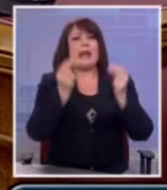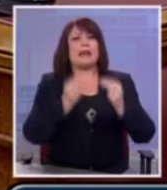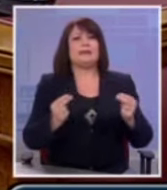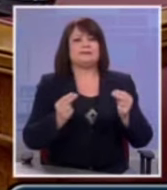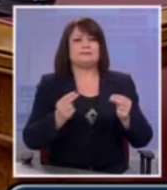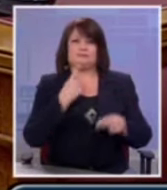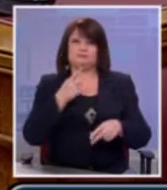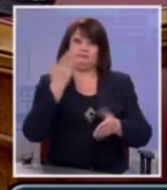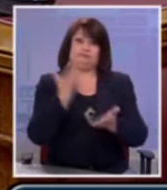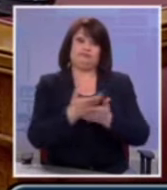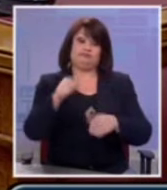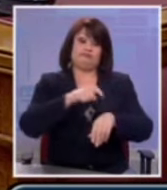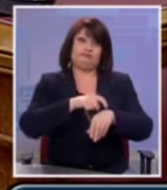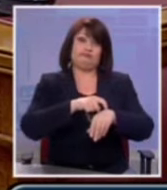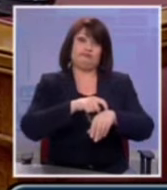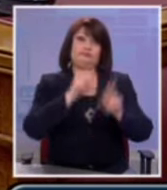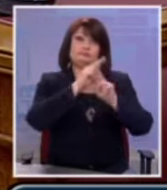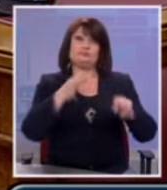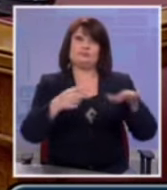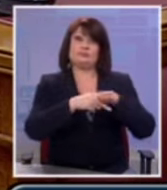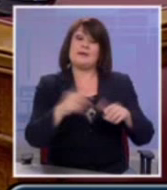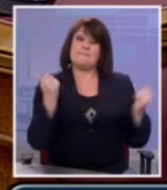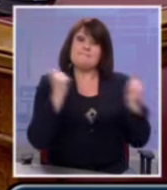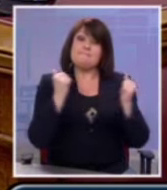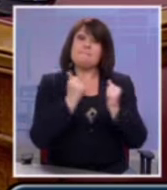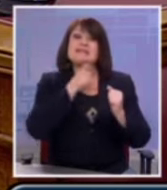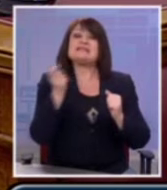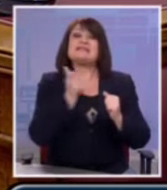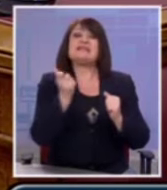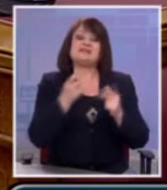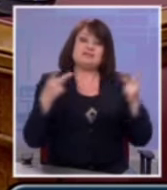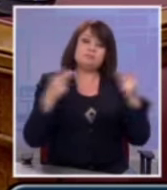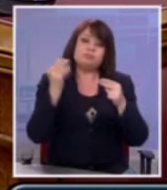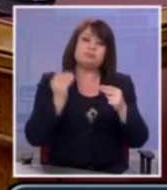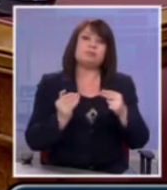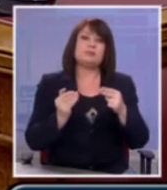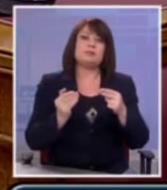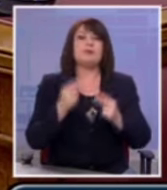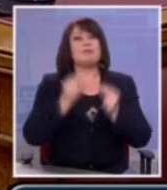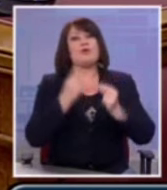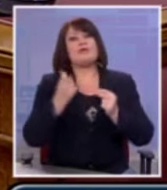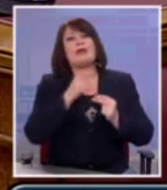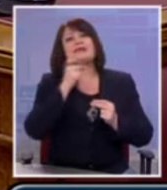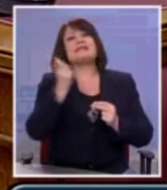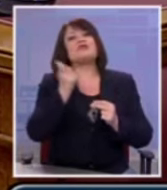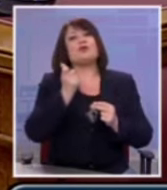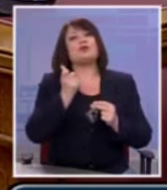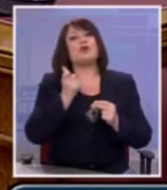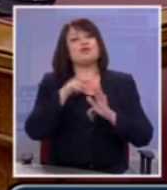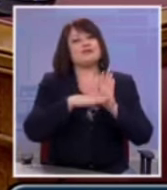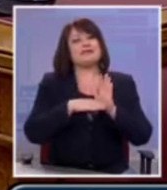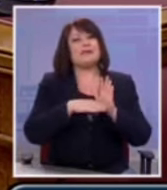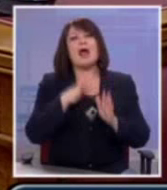και τώρα, και δυστυχώς το Ταμείο πιέζει προς αυτήν την κατεύθυνση, ότι έχετε ενδεχομένως πρόβλημα στο συνταξιοδοτικό, γιατί το